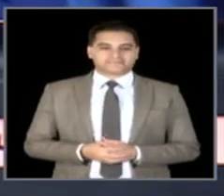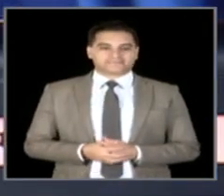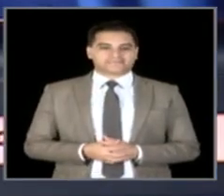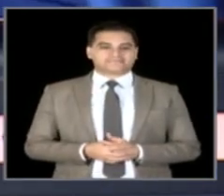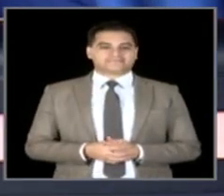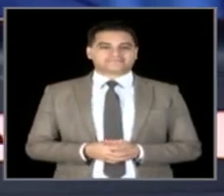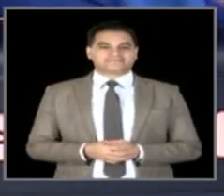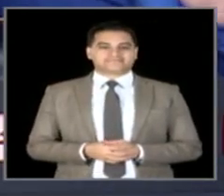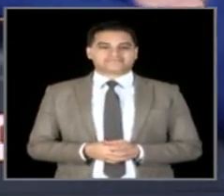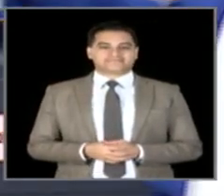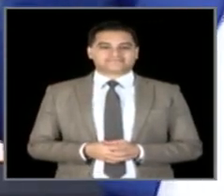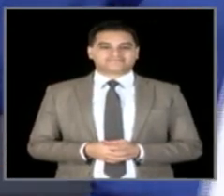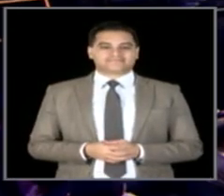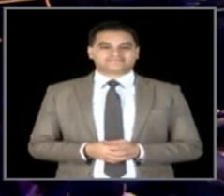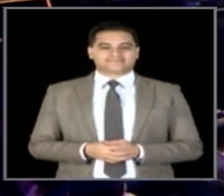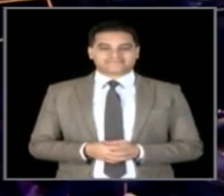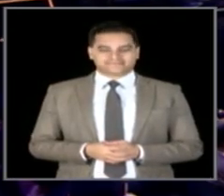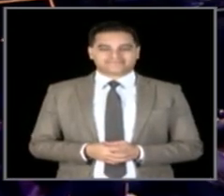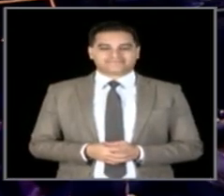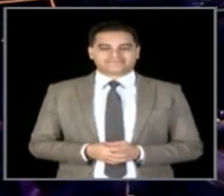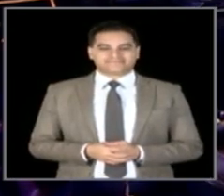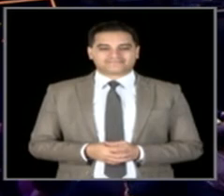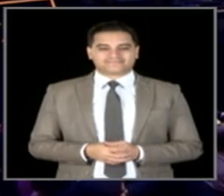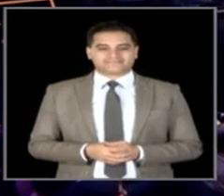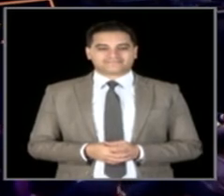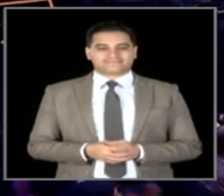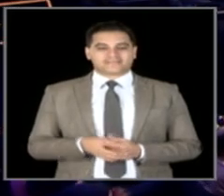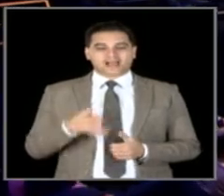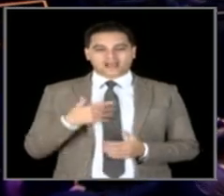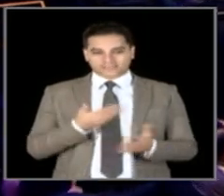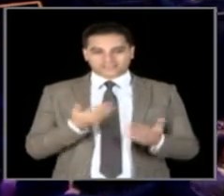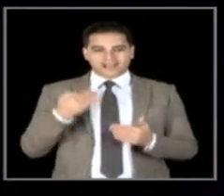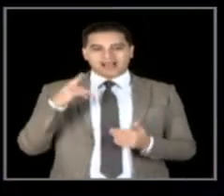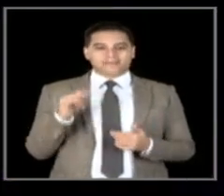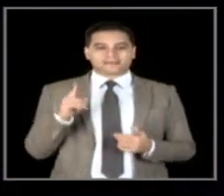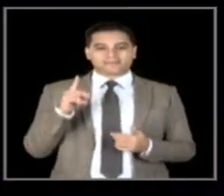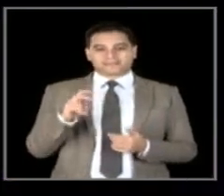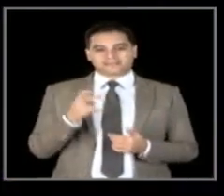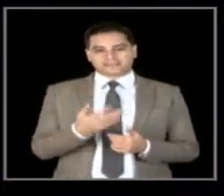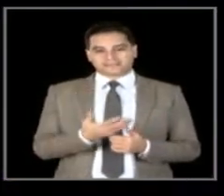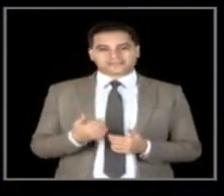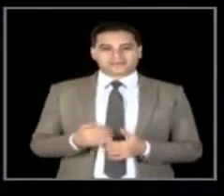عليك. حلو قوي. عايزين حبيبه تنضم لينا.